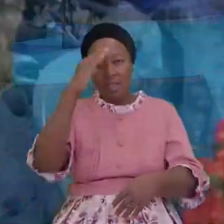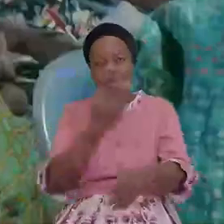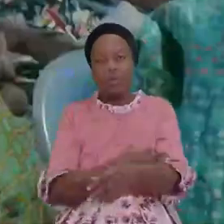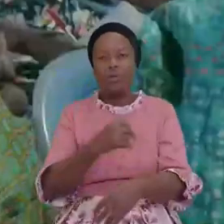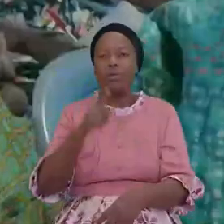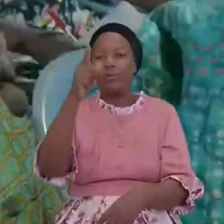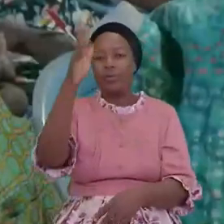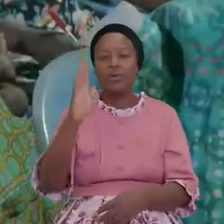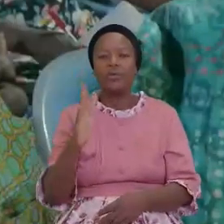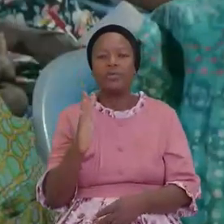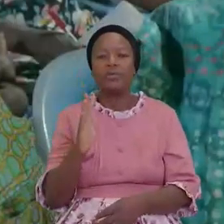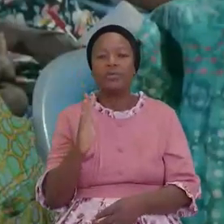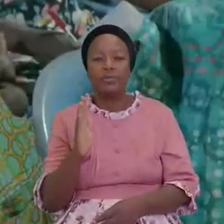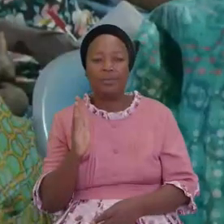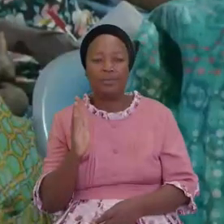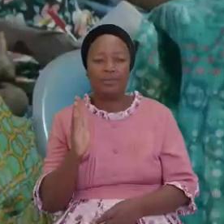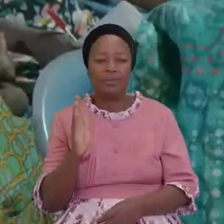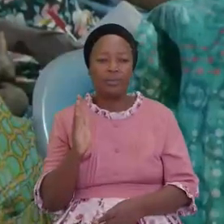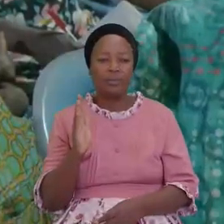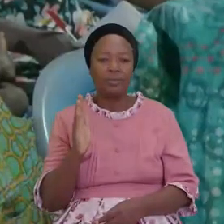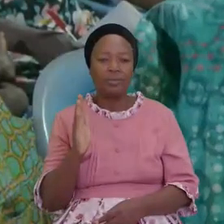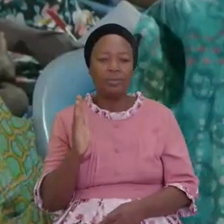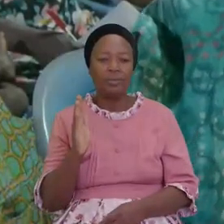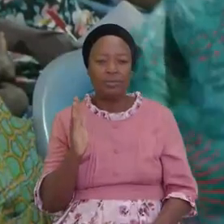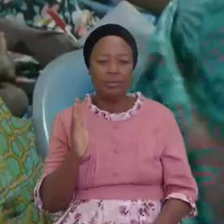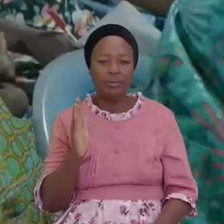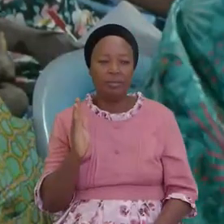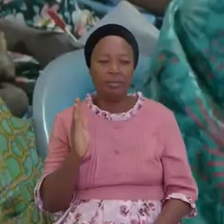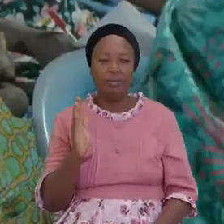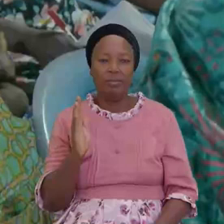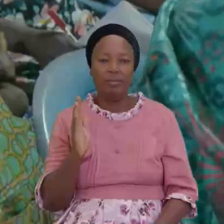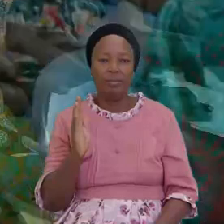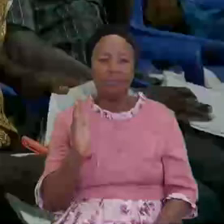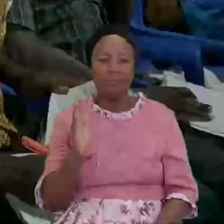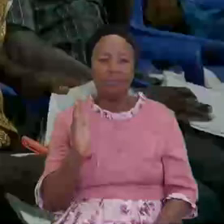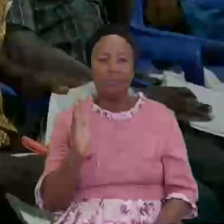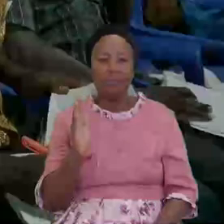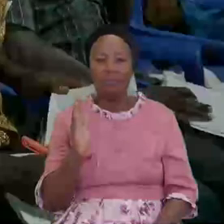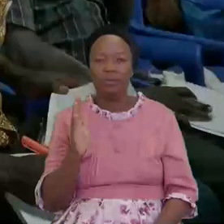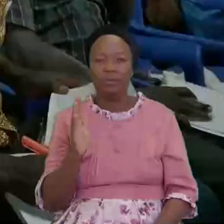crois que Jésus-Christ est le Fils de Dieu.